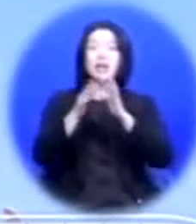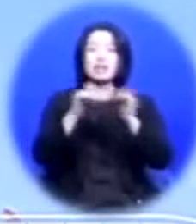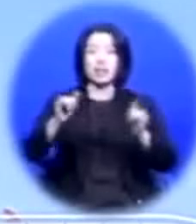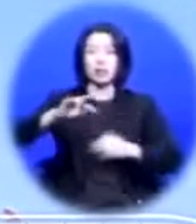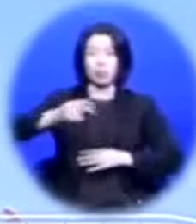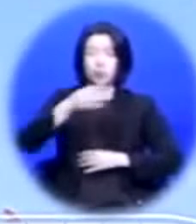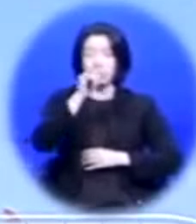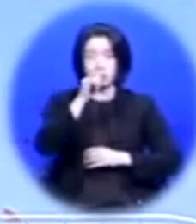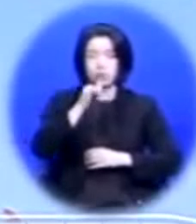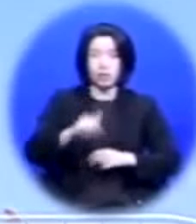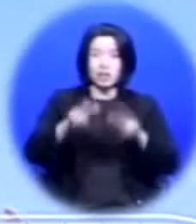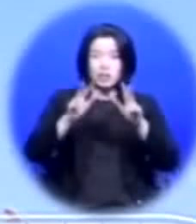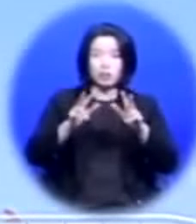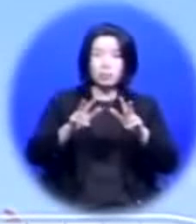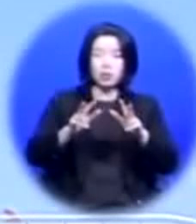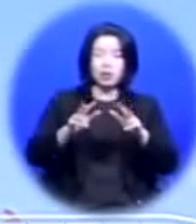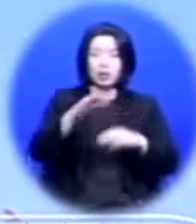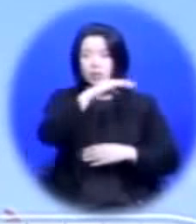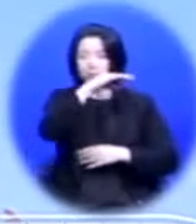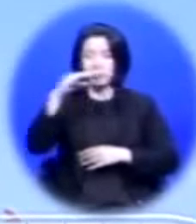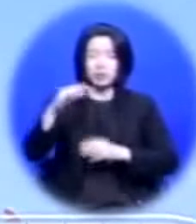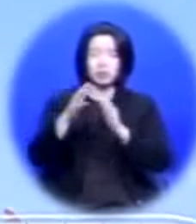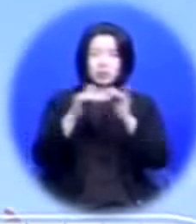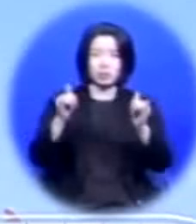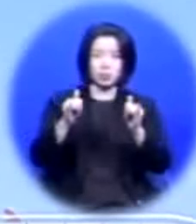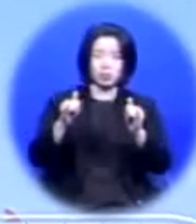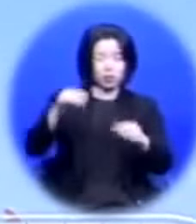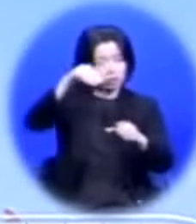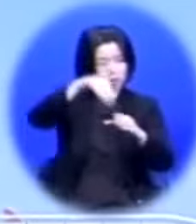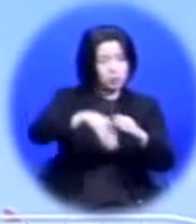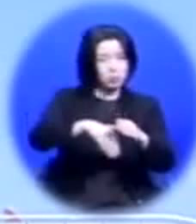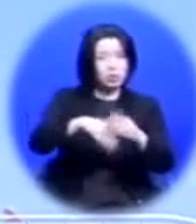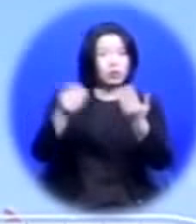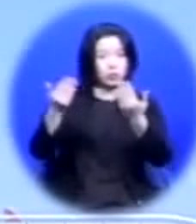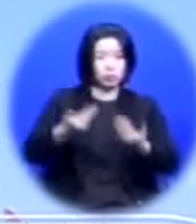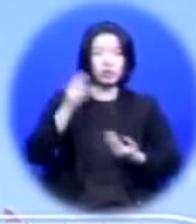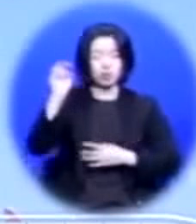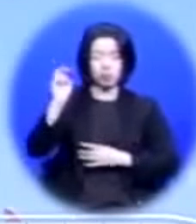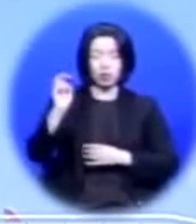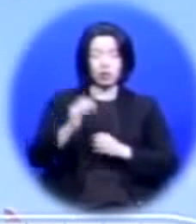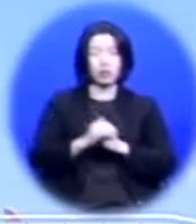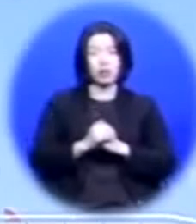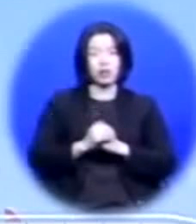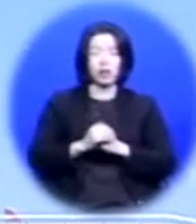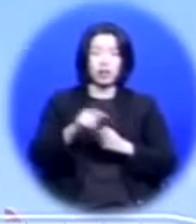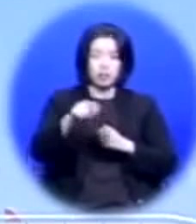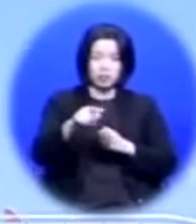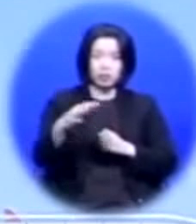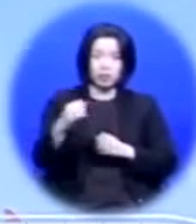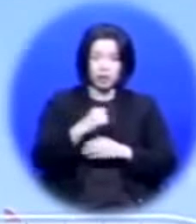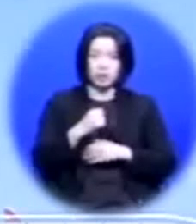어정 지극히 정상적인 분은 아 심문하고 주셨겠지만